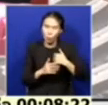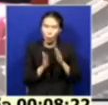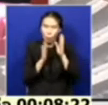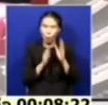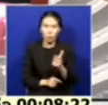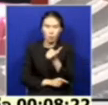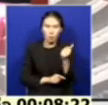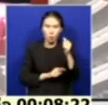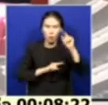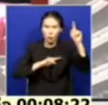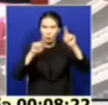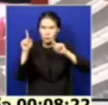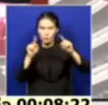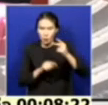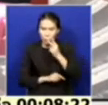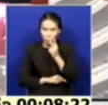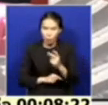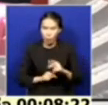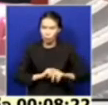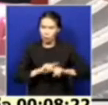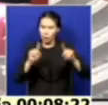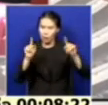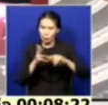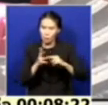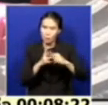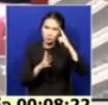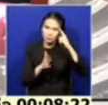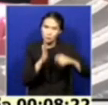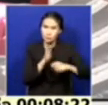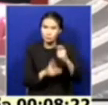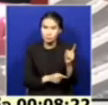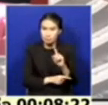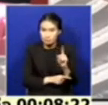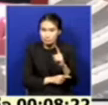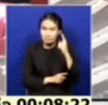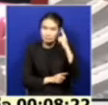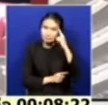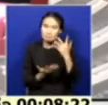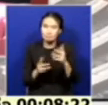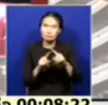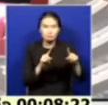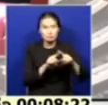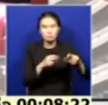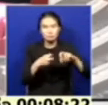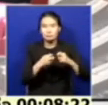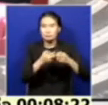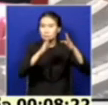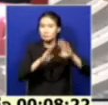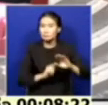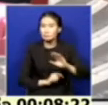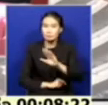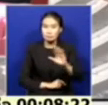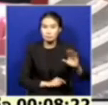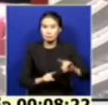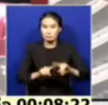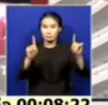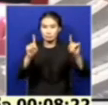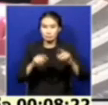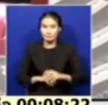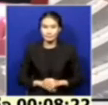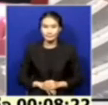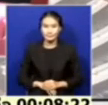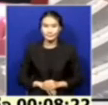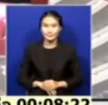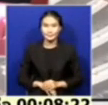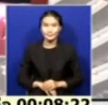มันมาจากหลายสาเหตุด้วยกันนะยิ่งถ้าเป็นนักดูภาพยนตร์เนี่ยนะฮะ